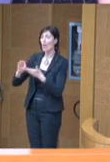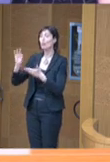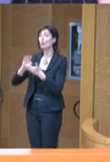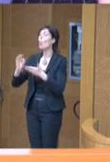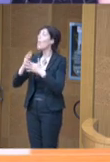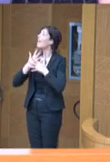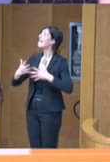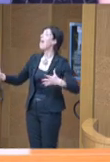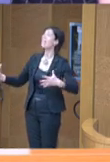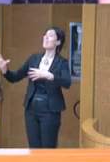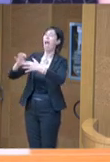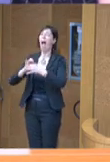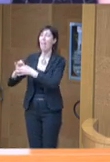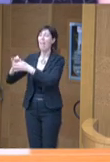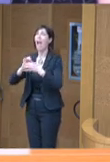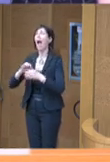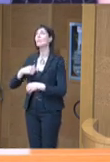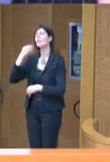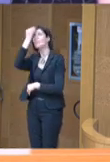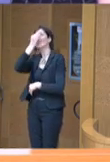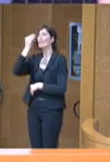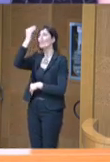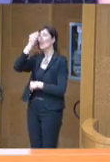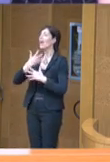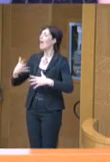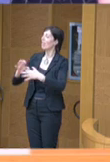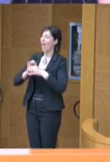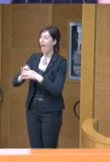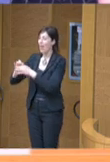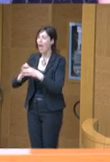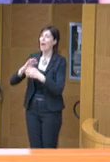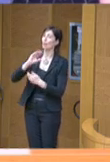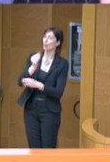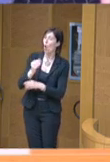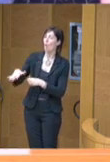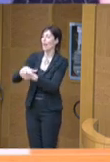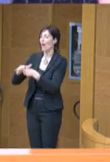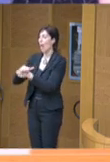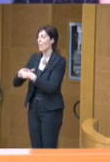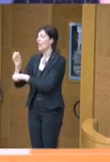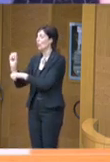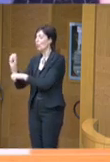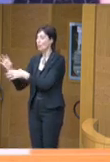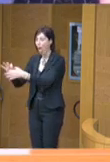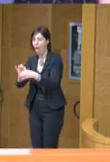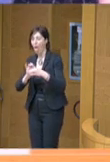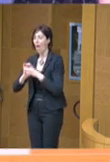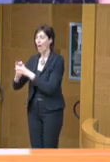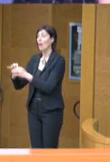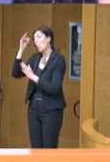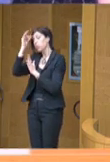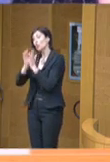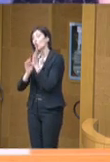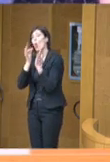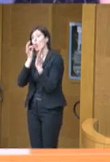grande alleanza, quella che ho in mente, la grande alleanza fra giovani, famiglie, docenti, ed è questo principio di umanità.